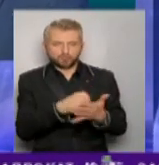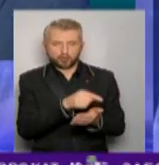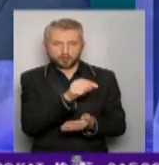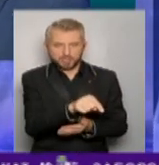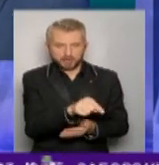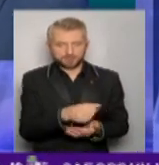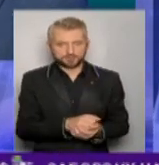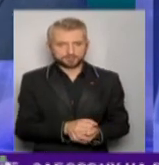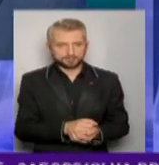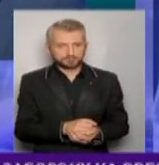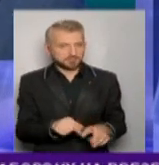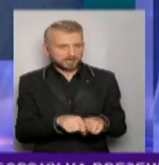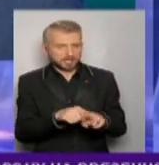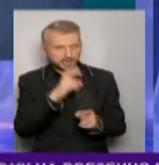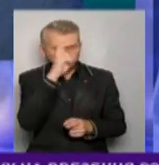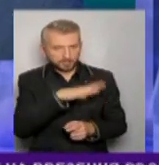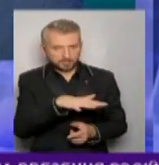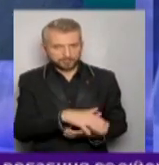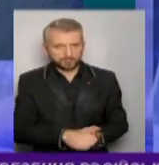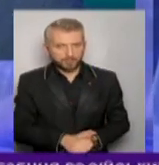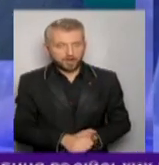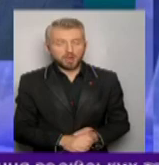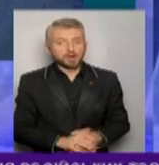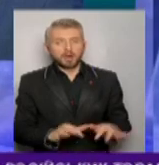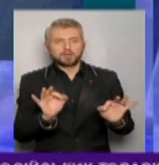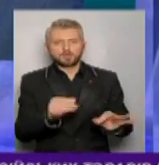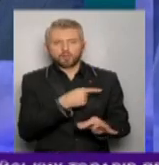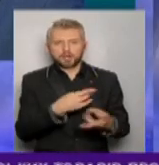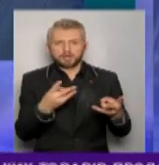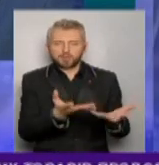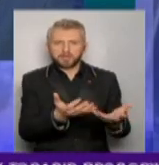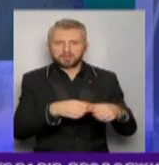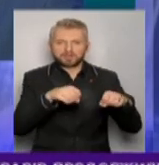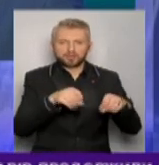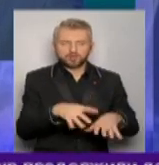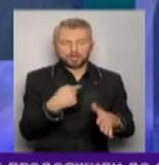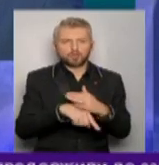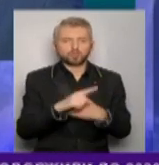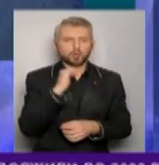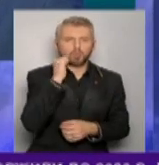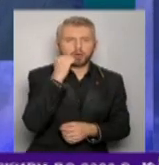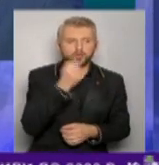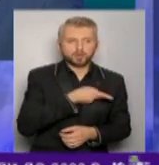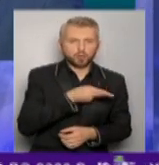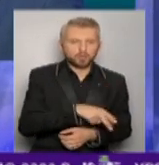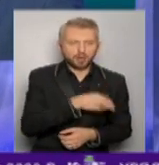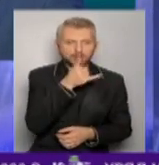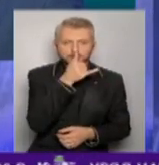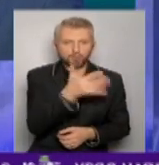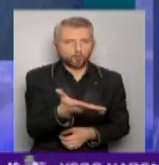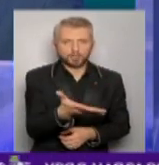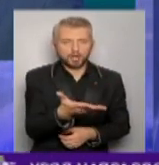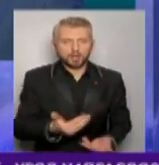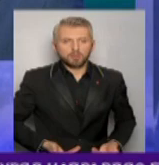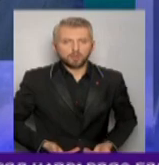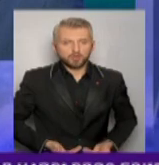цих країн. Тому, безумовно, нам треба приймати рішення, і тому, що бабуся помирає і не може